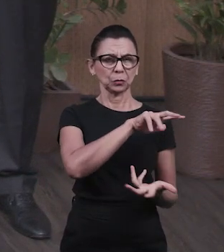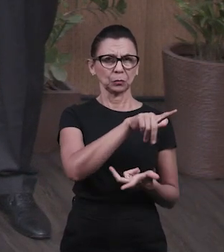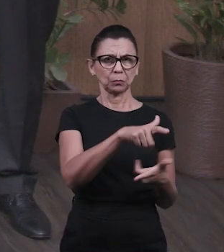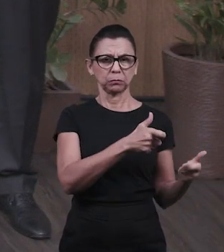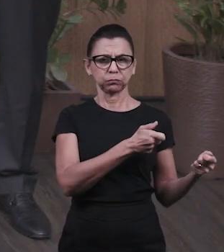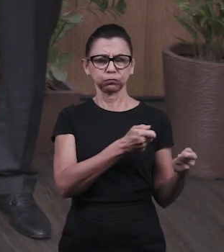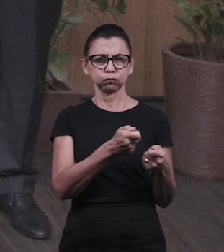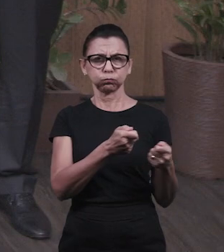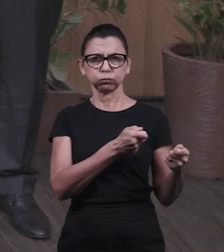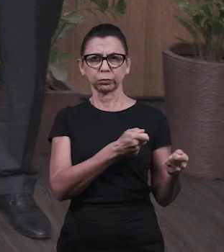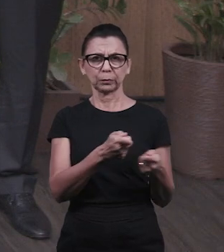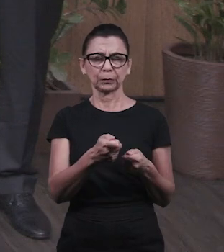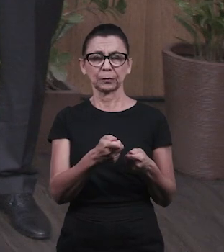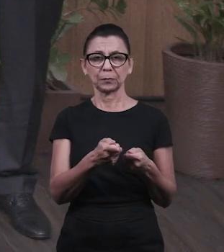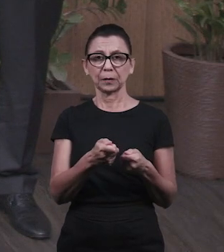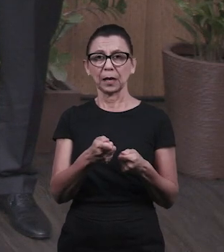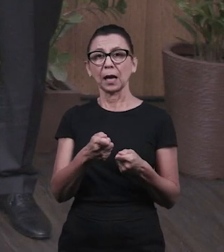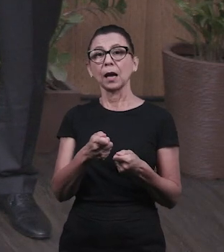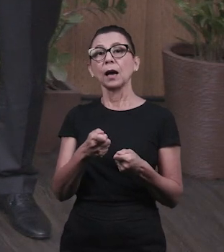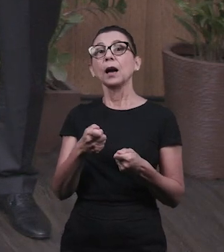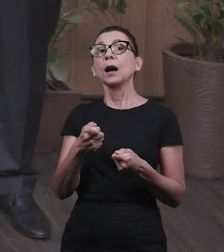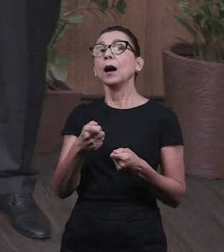заквасить, то есть, иными словами, забродить работу Духа Святого.